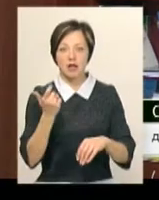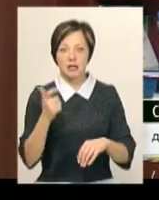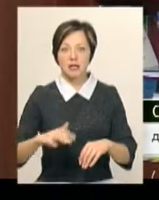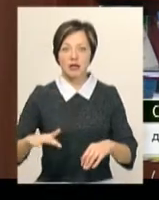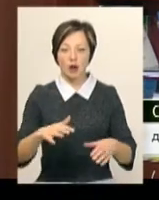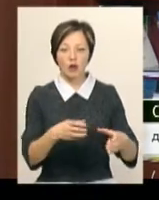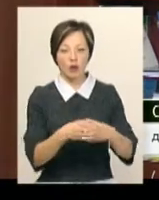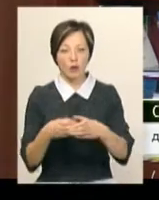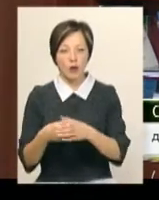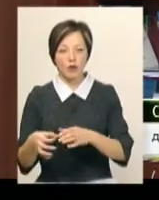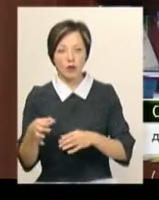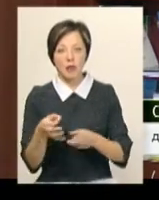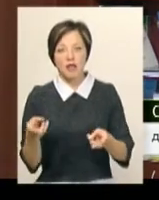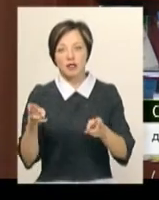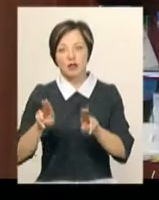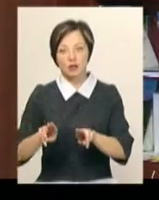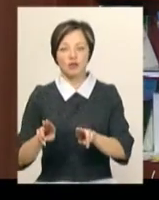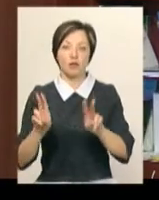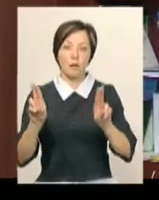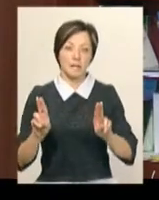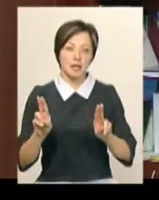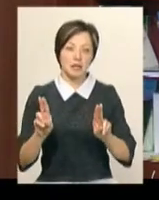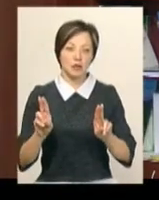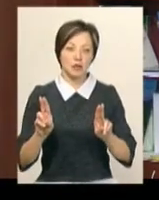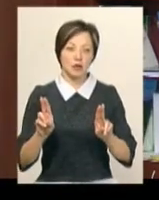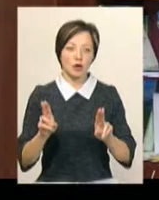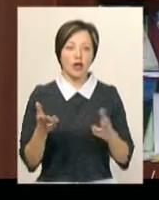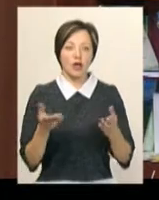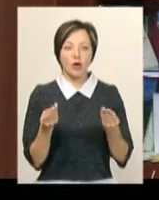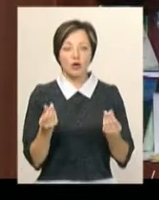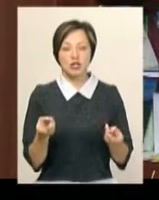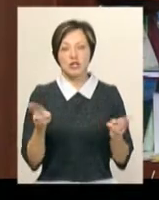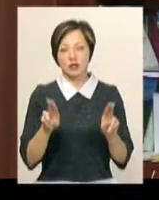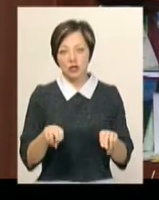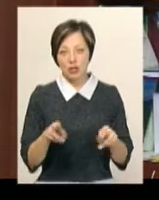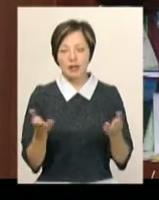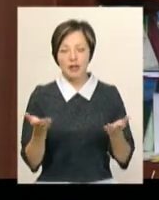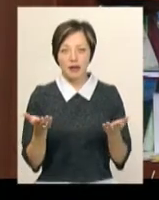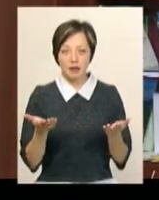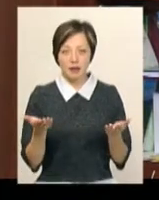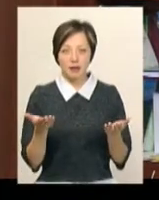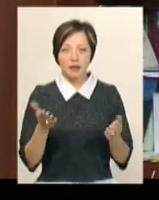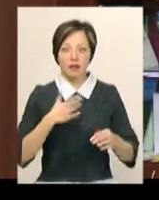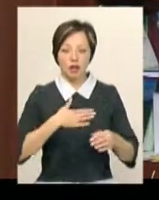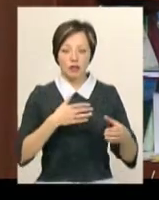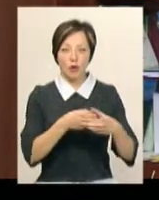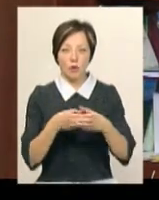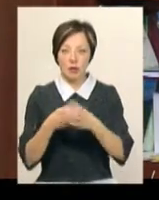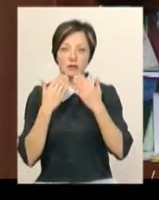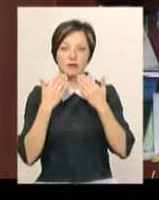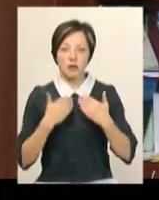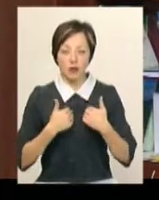області. А по залишковому принципу, які кошти залишаються, які наші громади